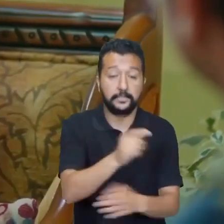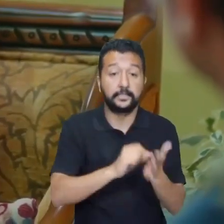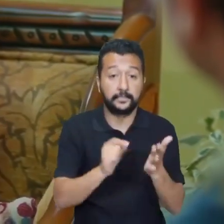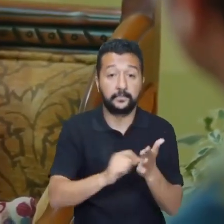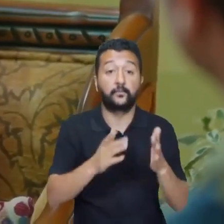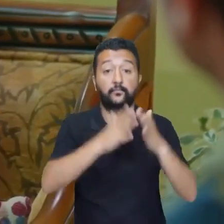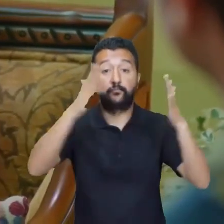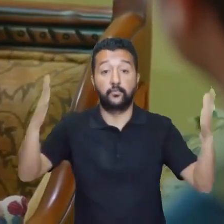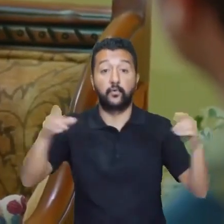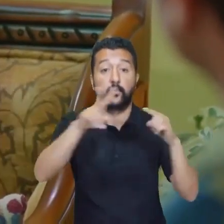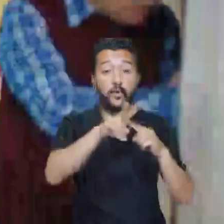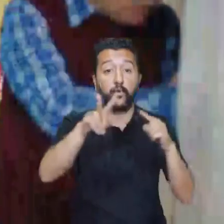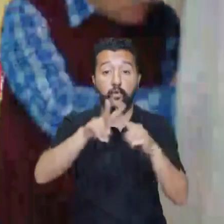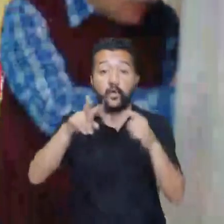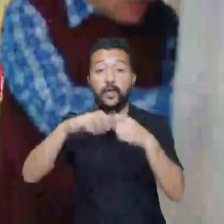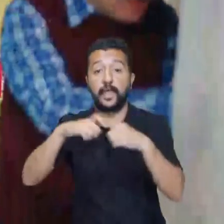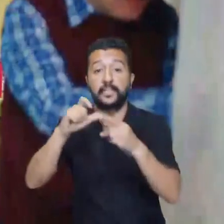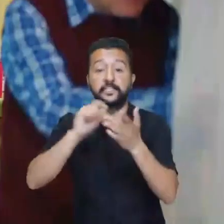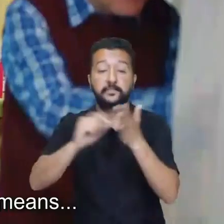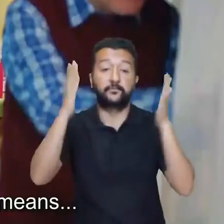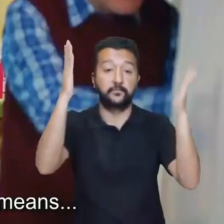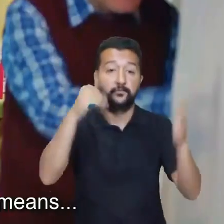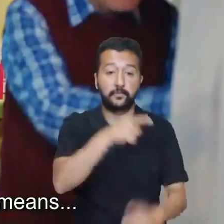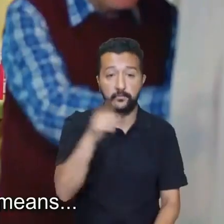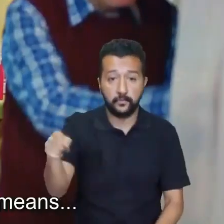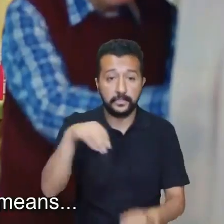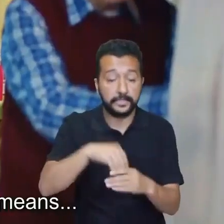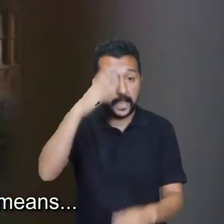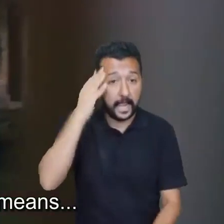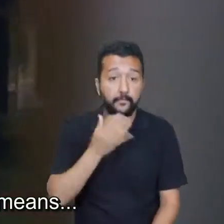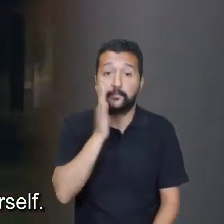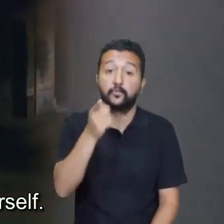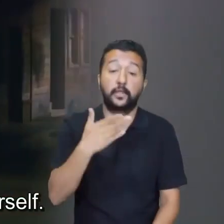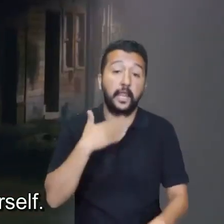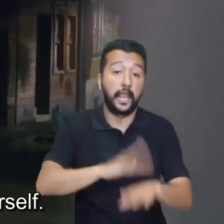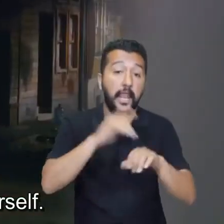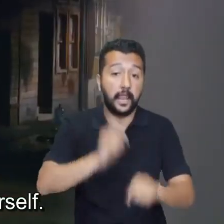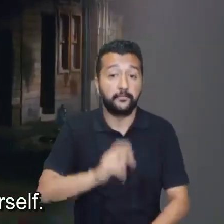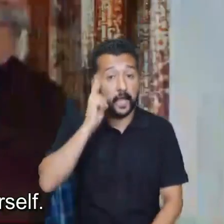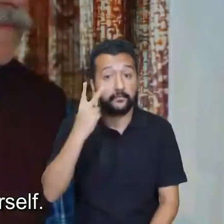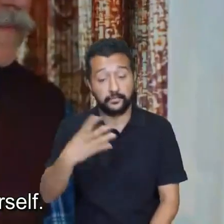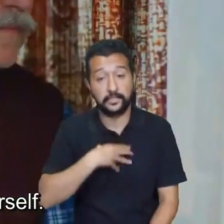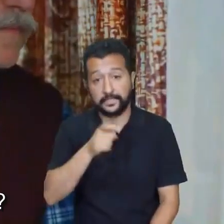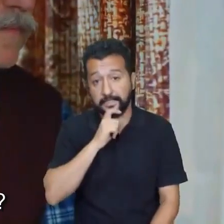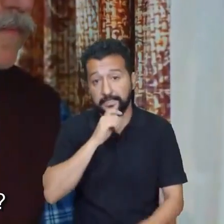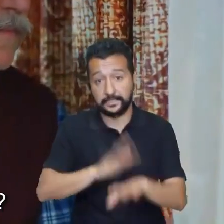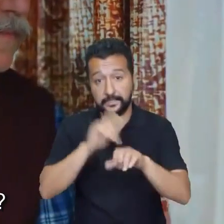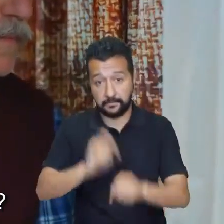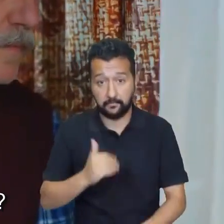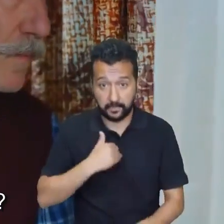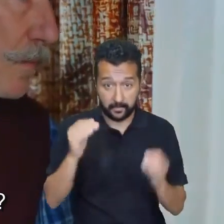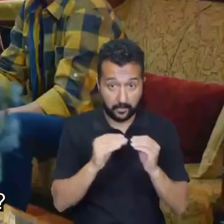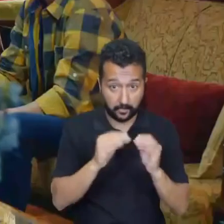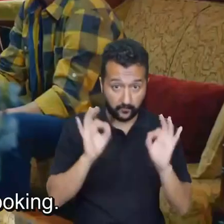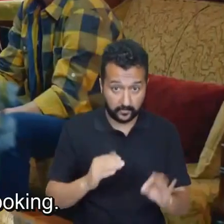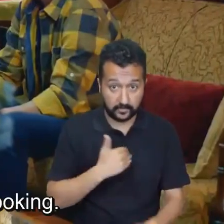yazmışım kocaman. Kokoreç. Yani sen bunun anlamını bilmiyorsan hatayı biraz kendinde ara yani. Benim mi